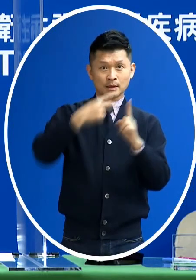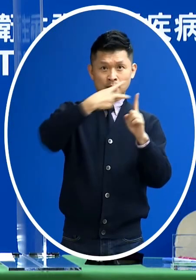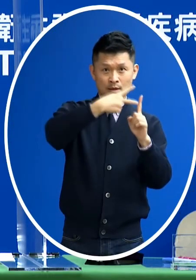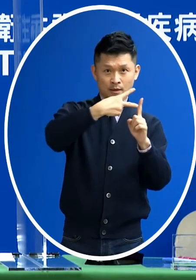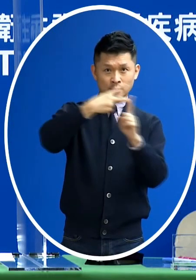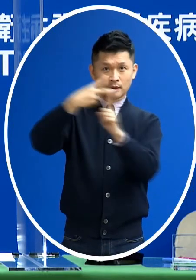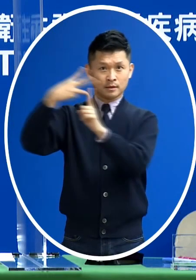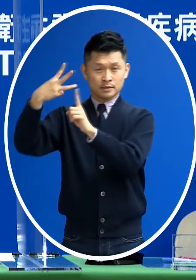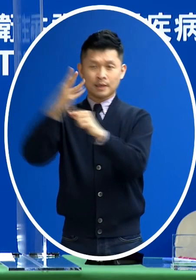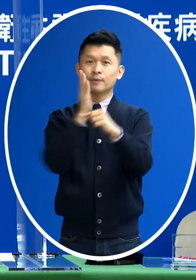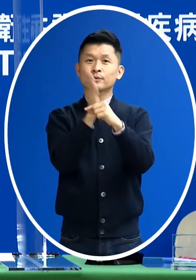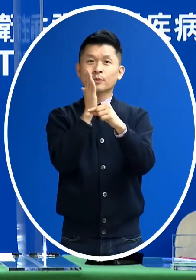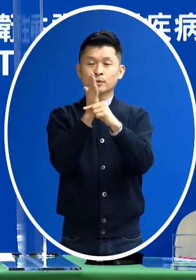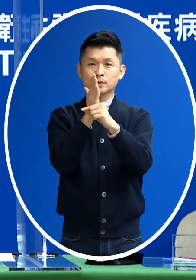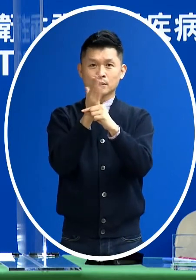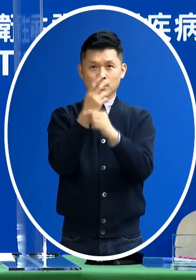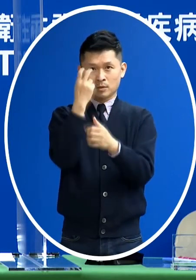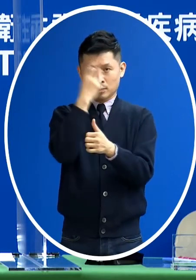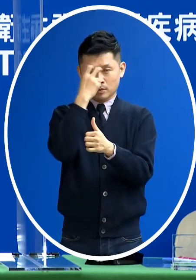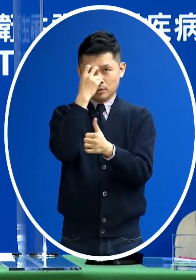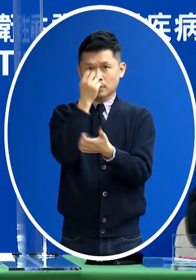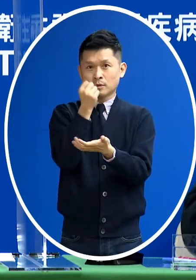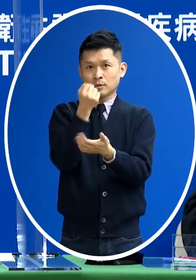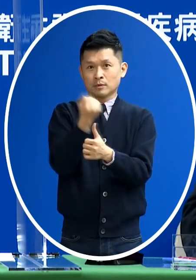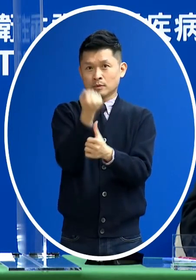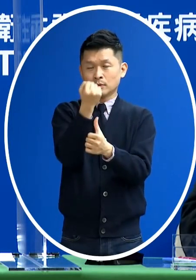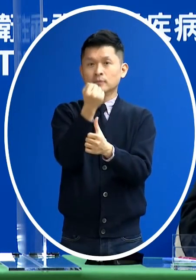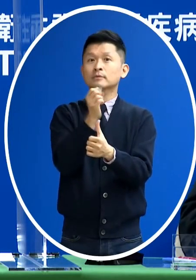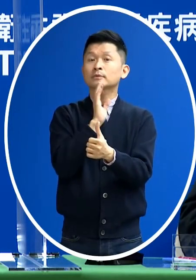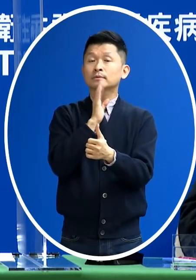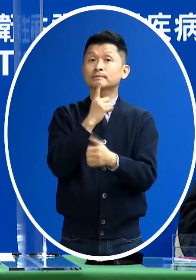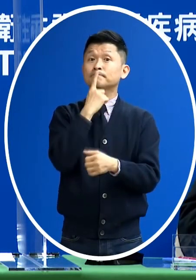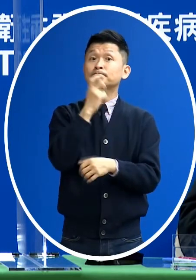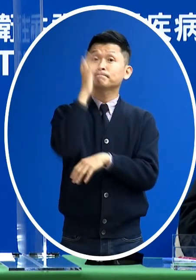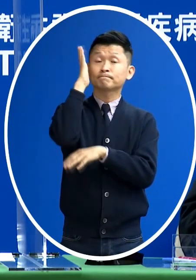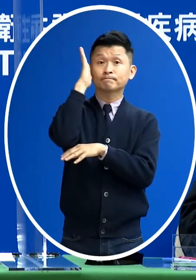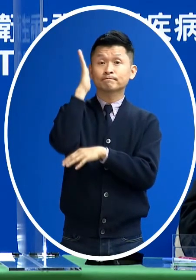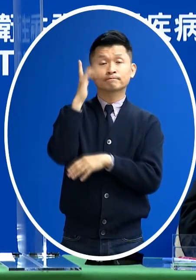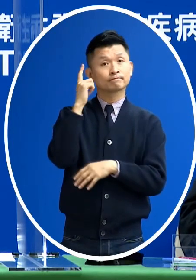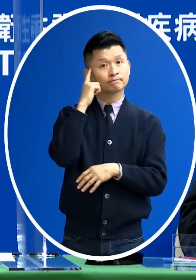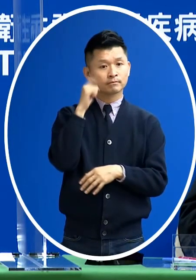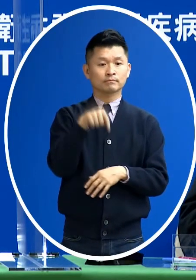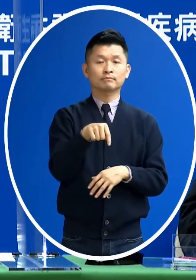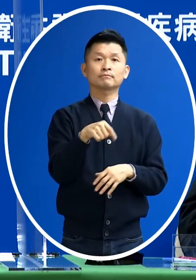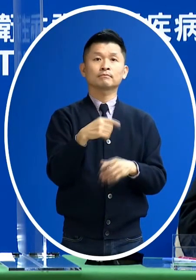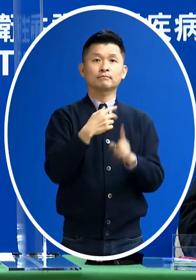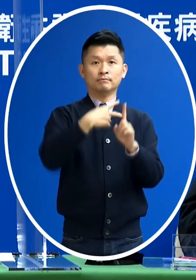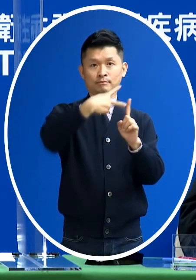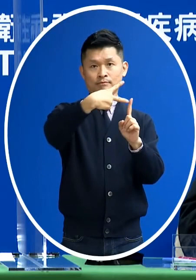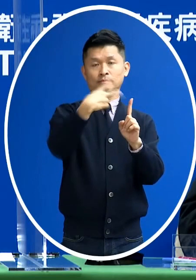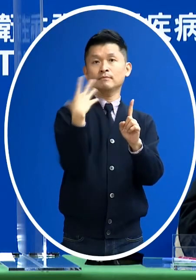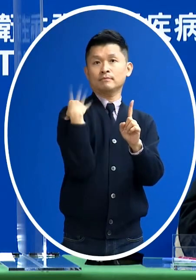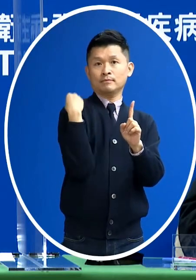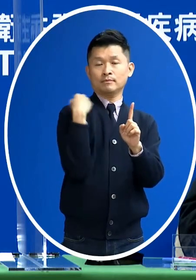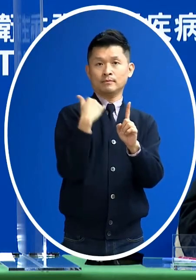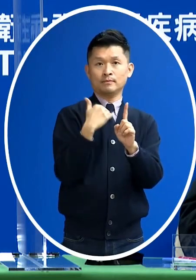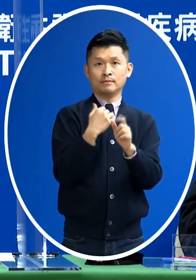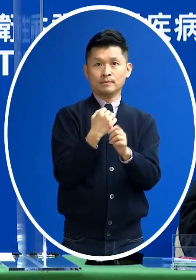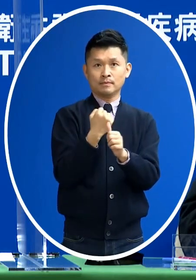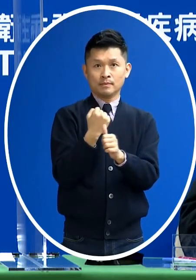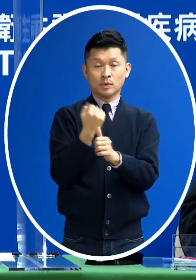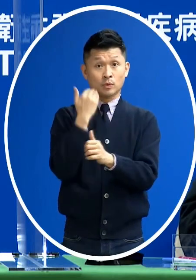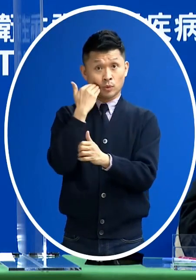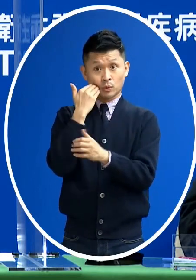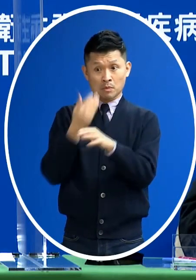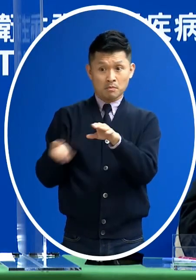级之间的一个管制。好，那基本上大概中央来讲我们就是做二级，那当然要强一点或什么，